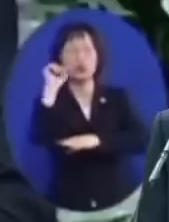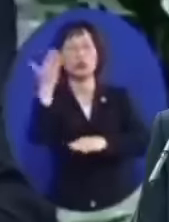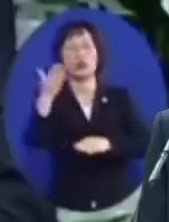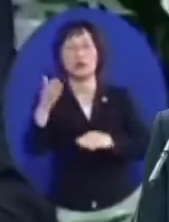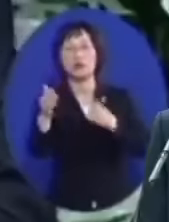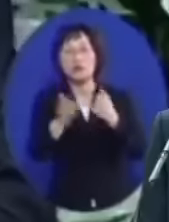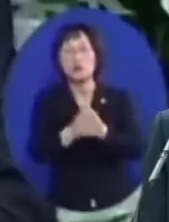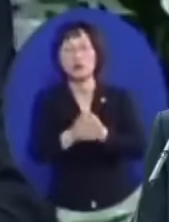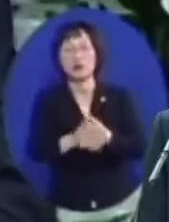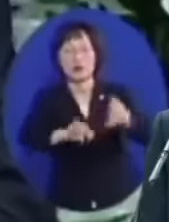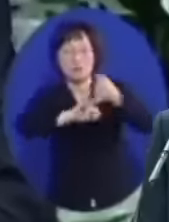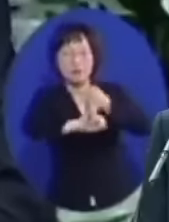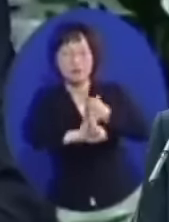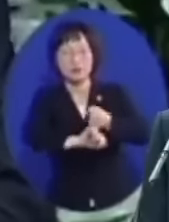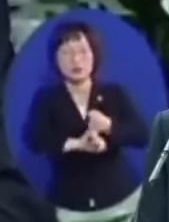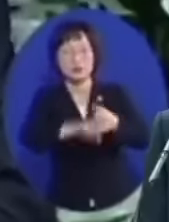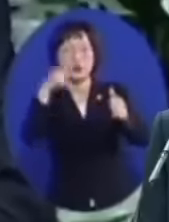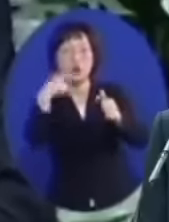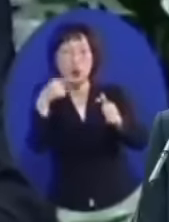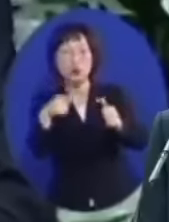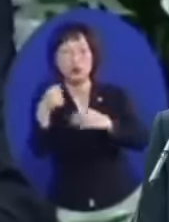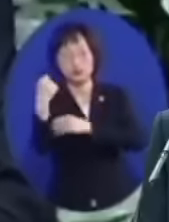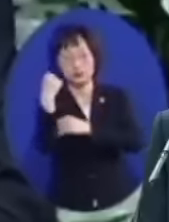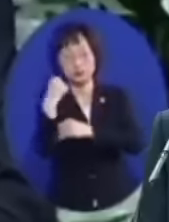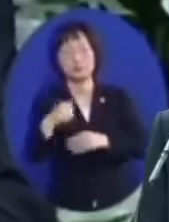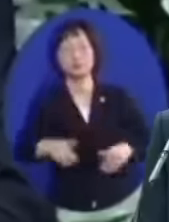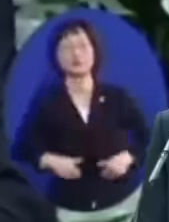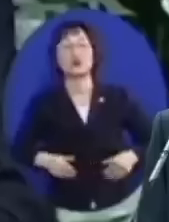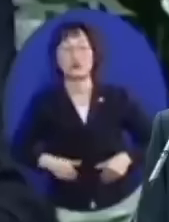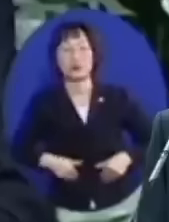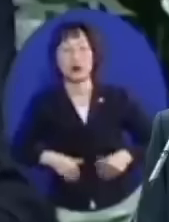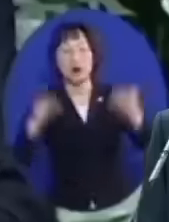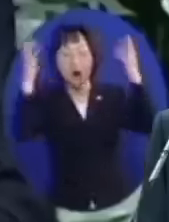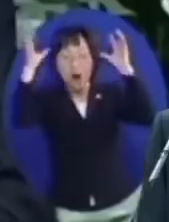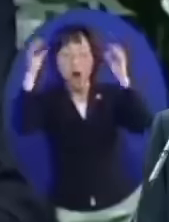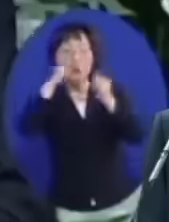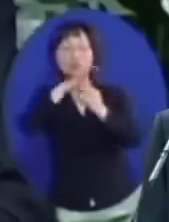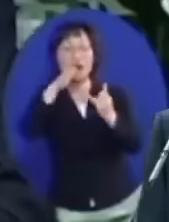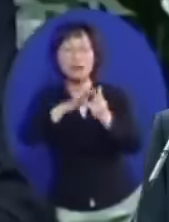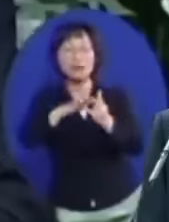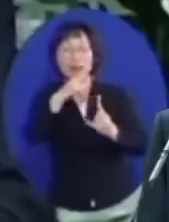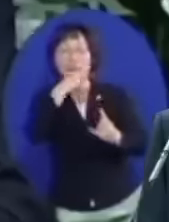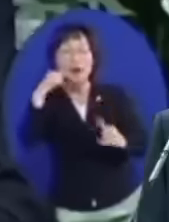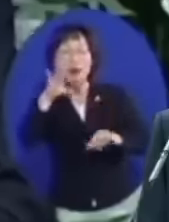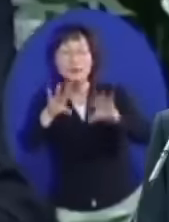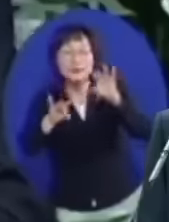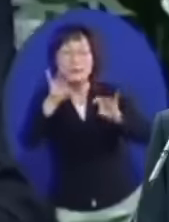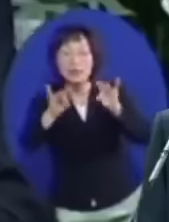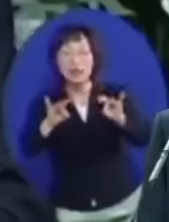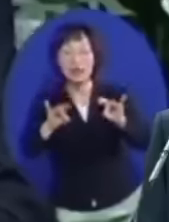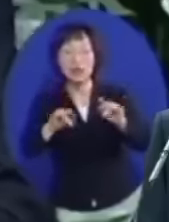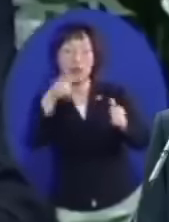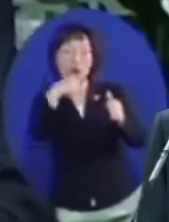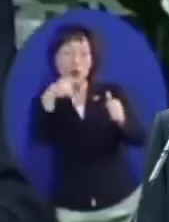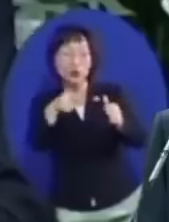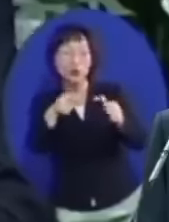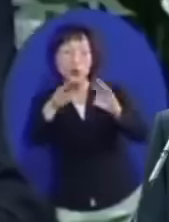때문에 반드시 교육에 힘을 써야 되는 것입니다. 어린아이는 진흙이요, 교육은 토기장애인